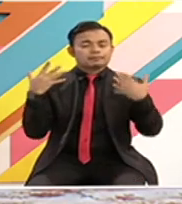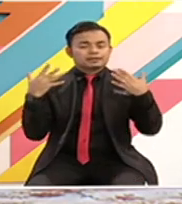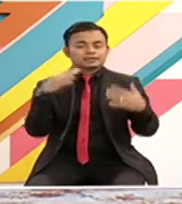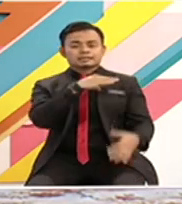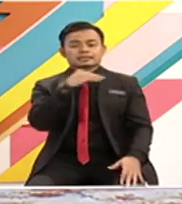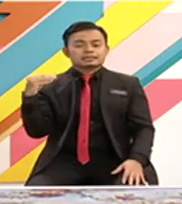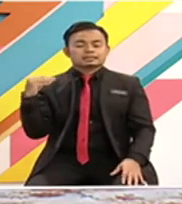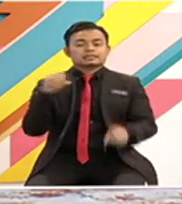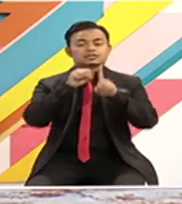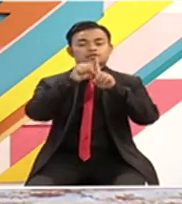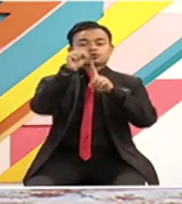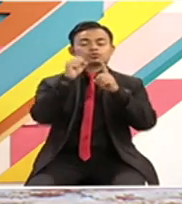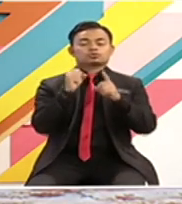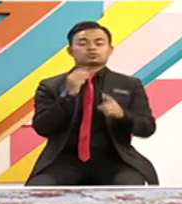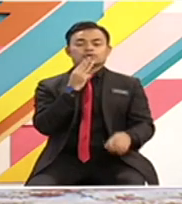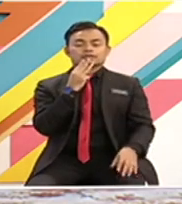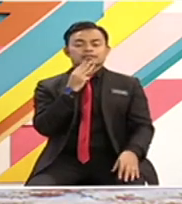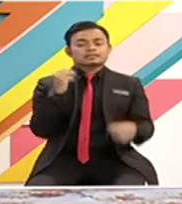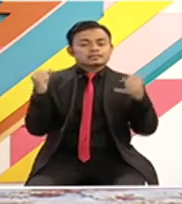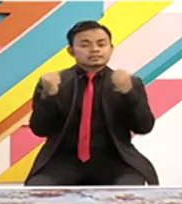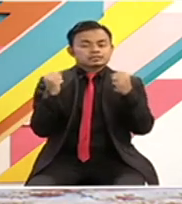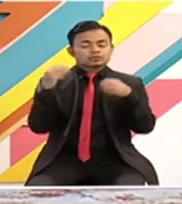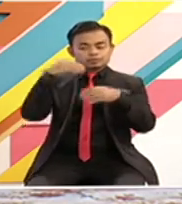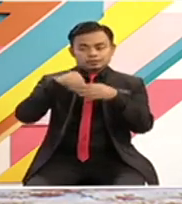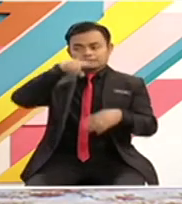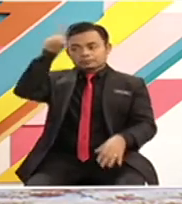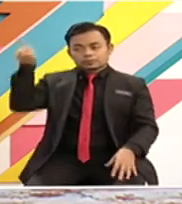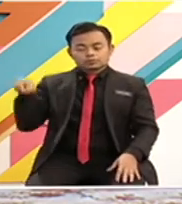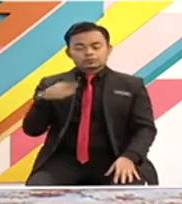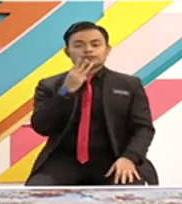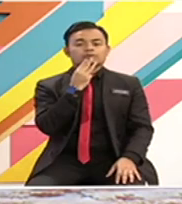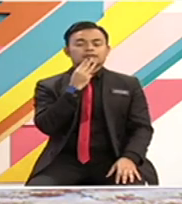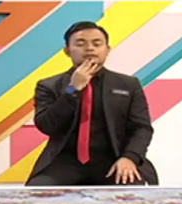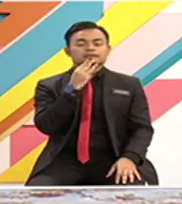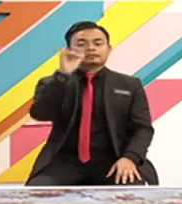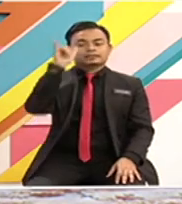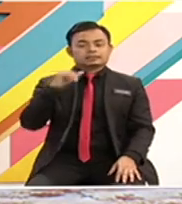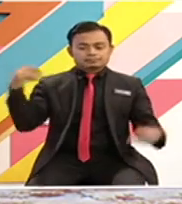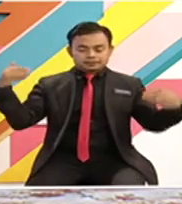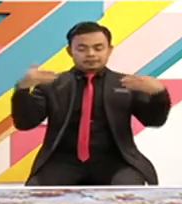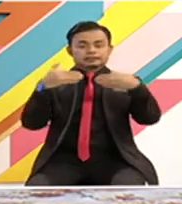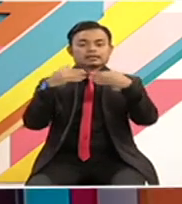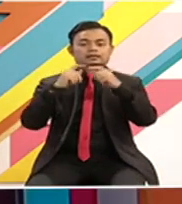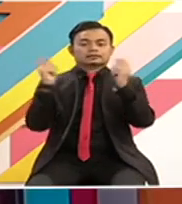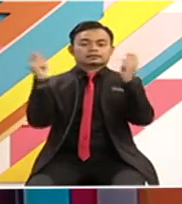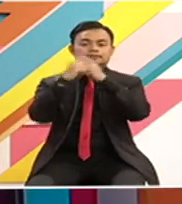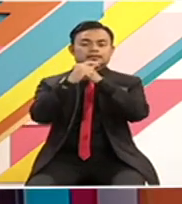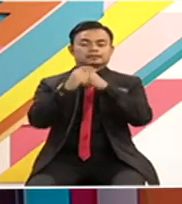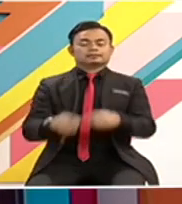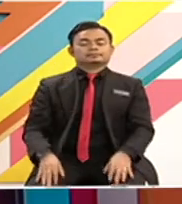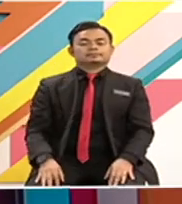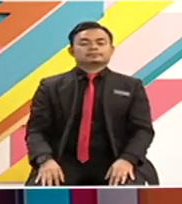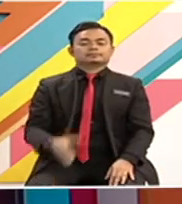warna sejuk ataupun kalau dalam roda warna kita gandengkan warna yang bertentangan tentang apaila ready di rumah Syaikh